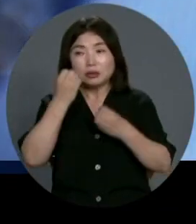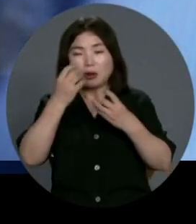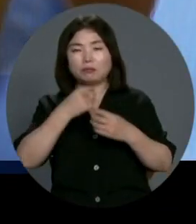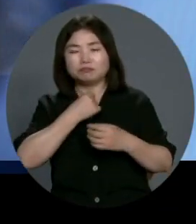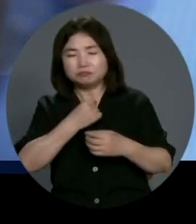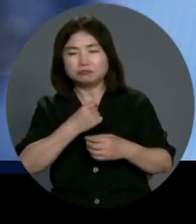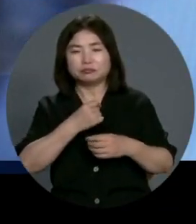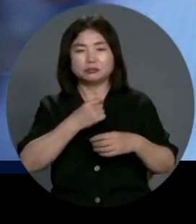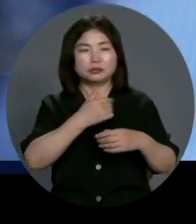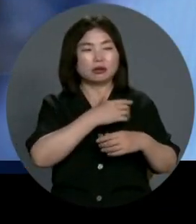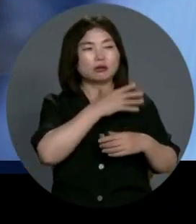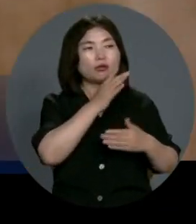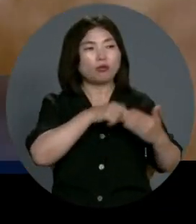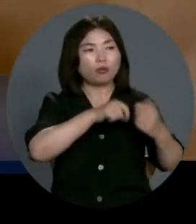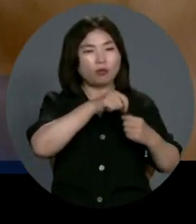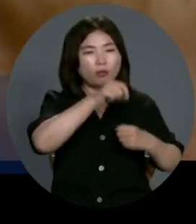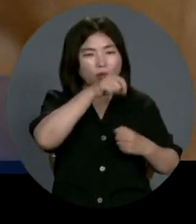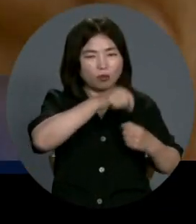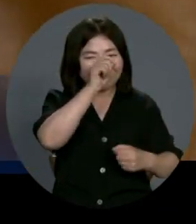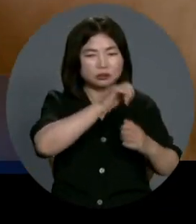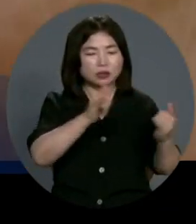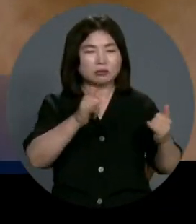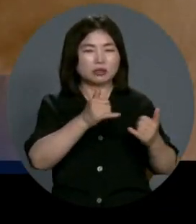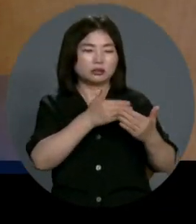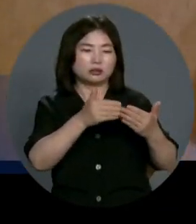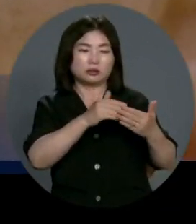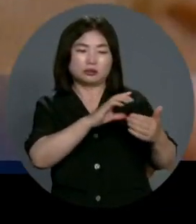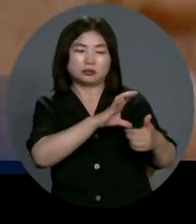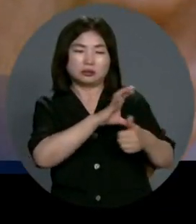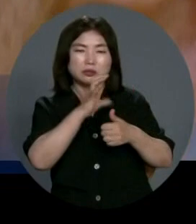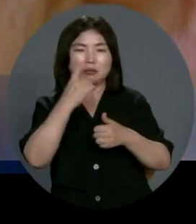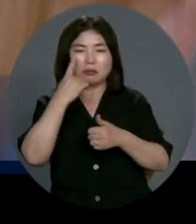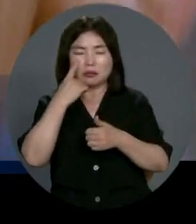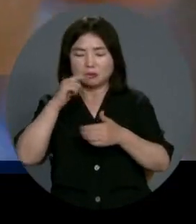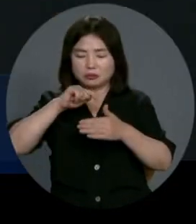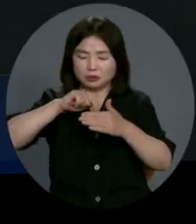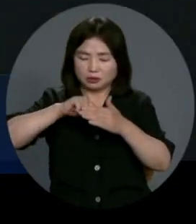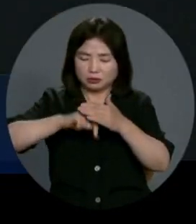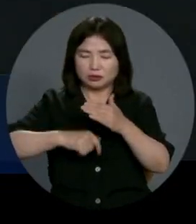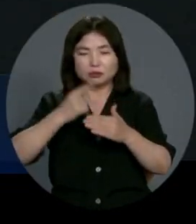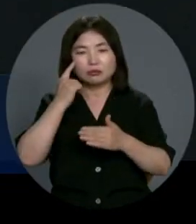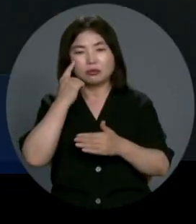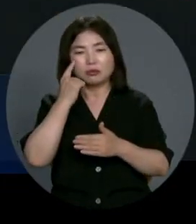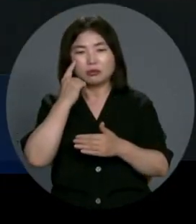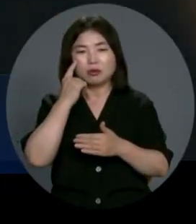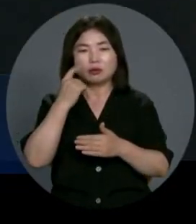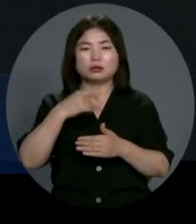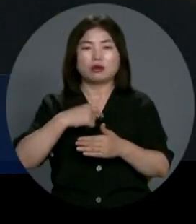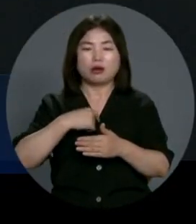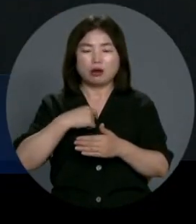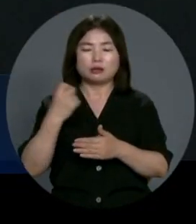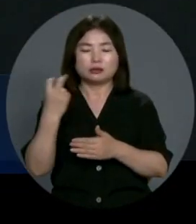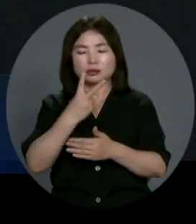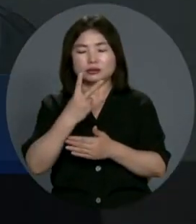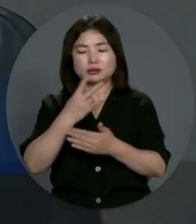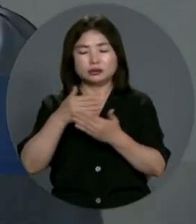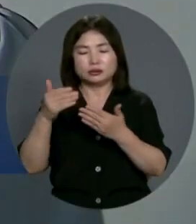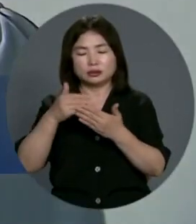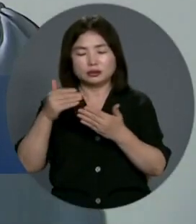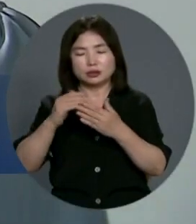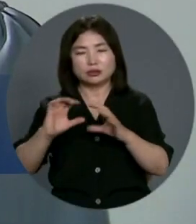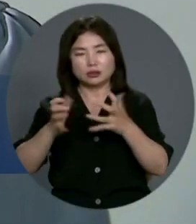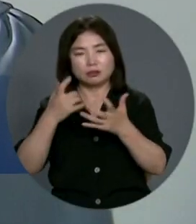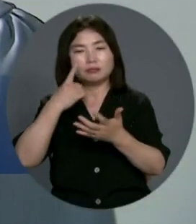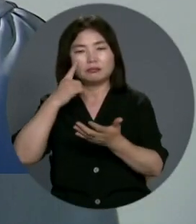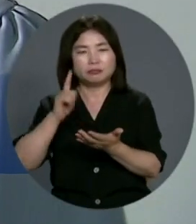들었는데요. 원로 작가님의 추상 세계를 깊게 들여다보면서 저만의 추상 세계는 또